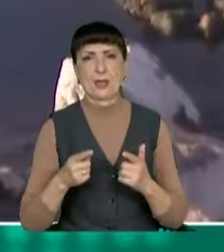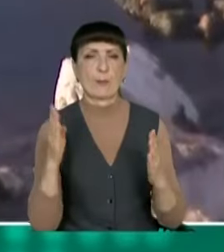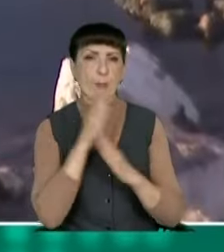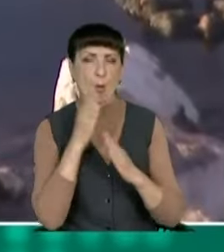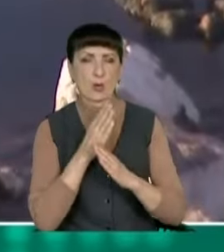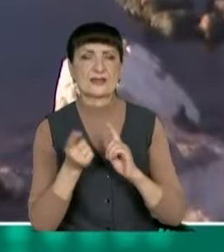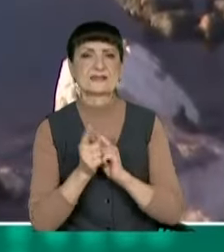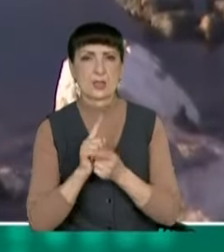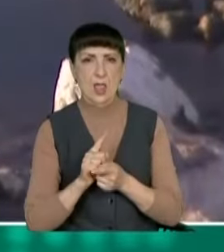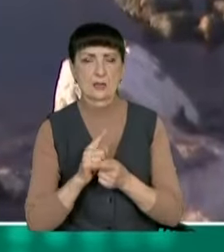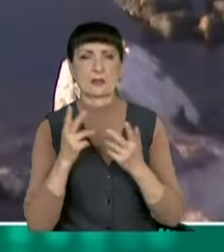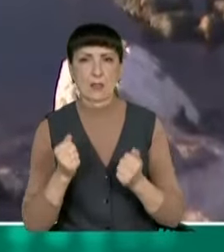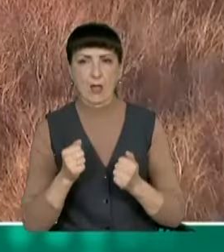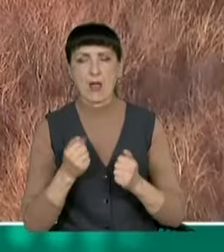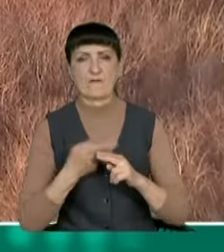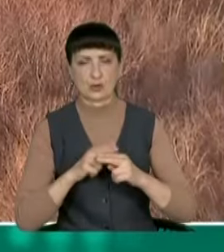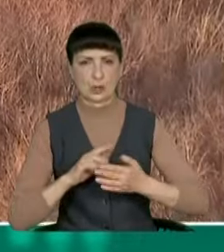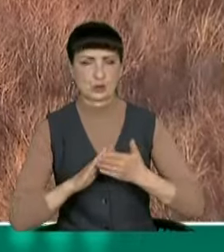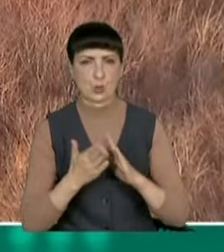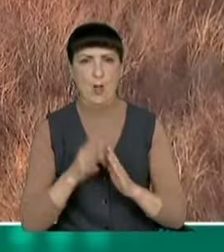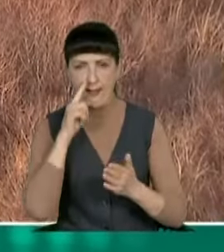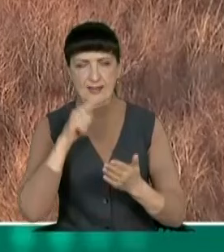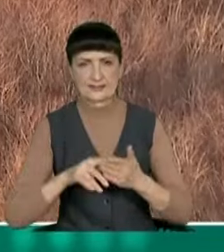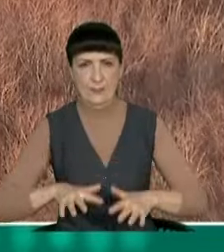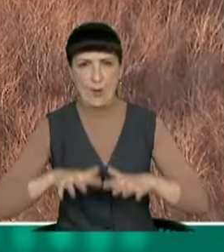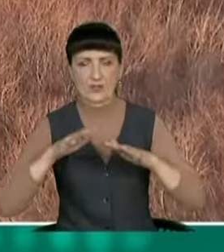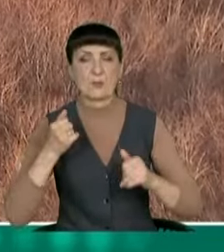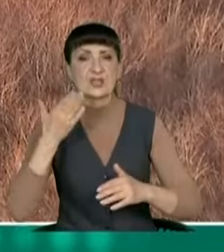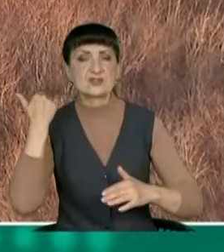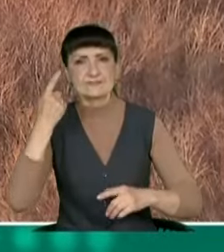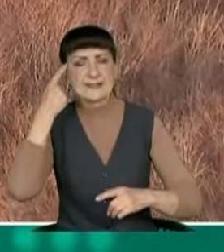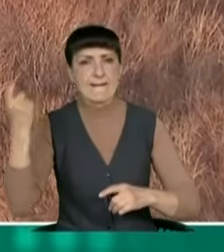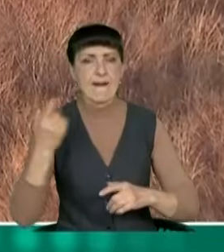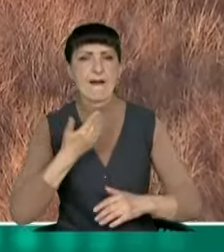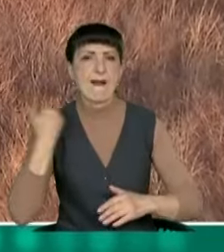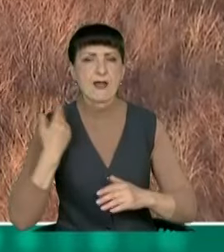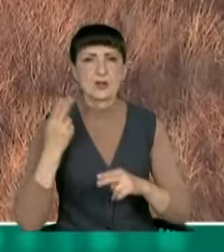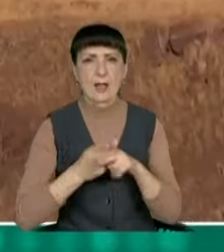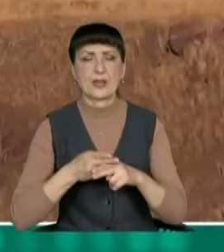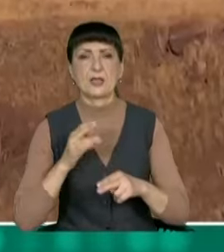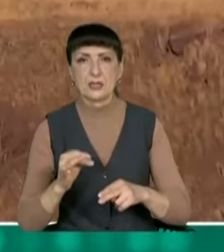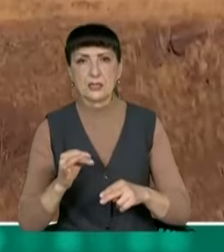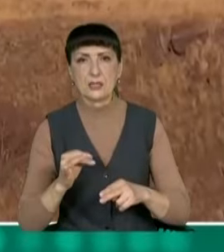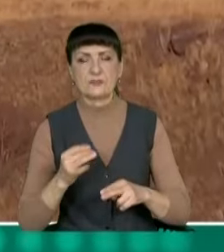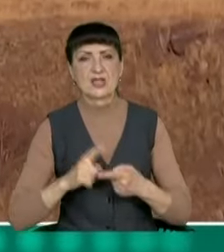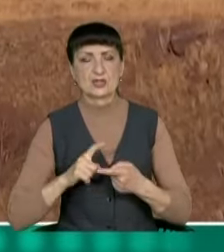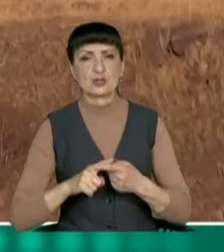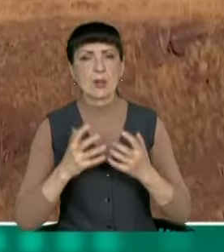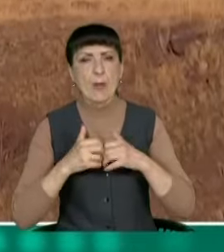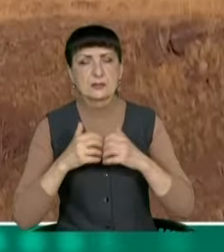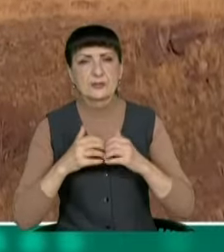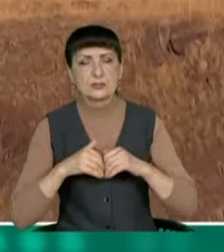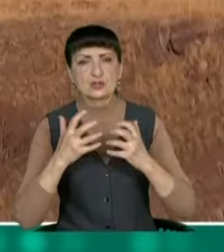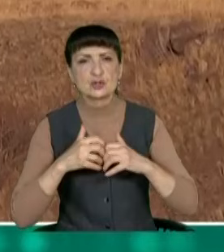климатические изменения создали эту ситуацию. Вот это мы должны предсказать. И за счет вот математических